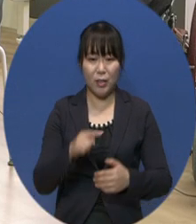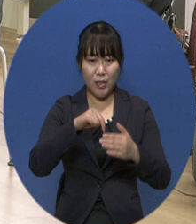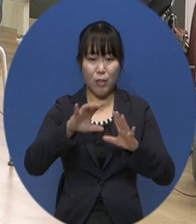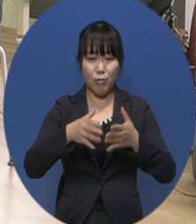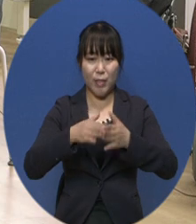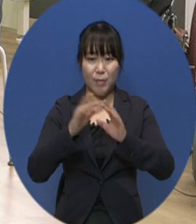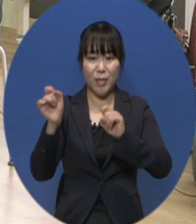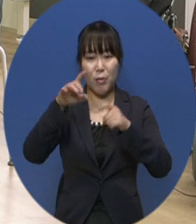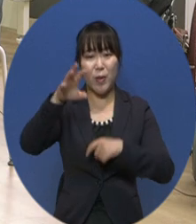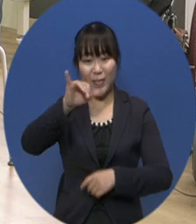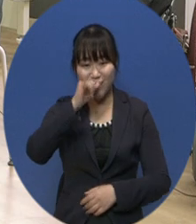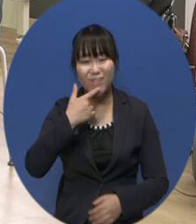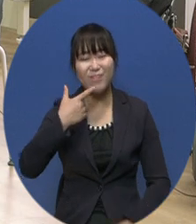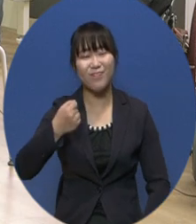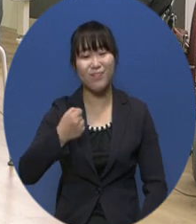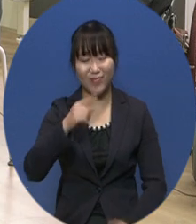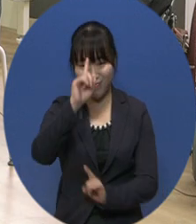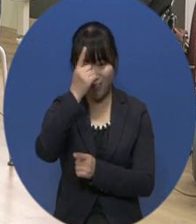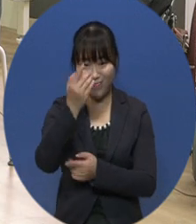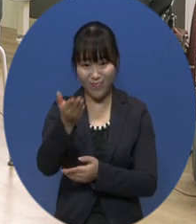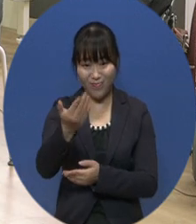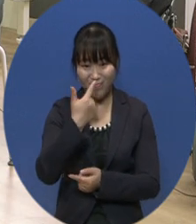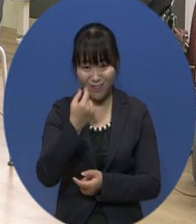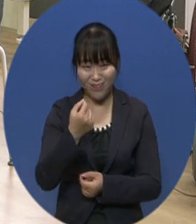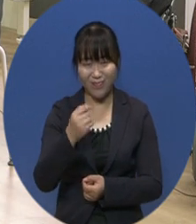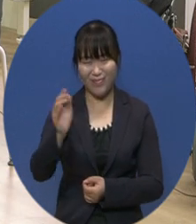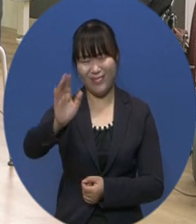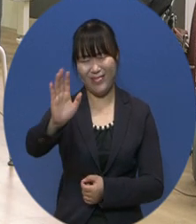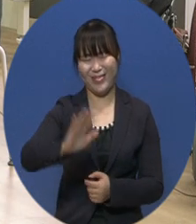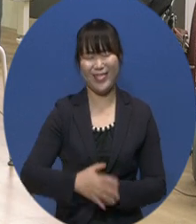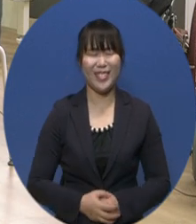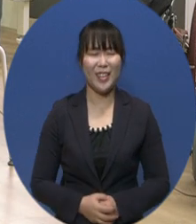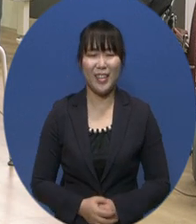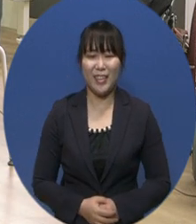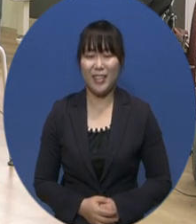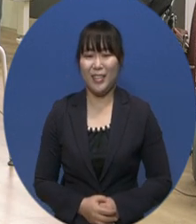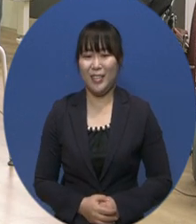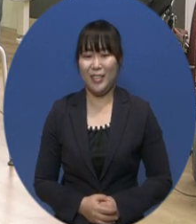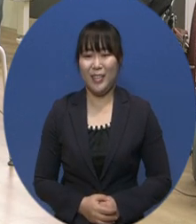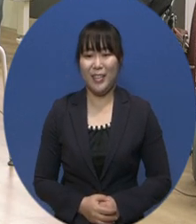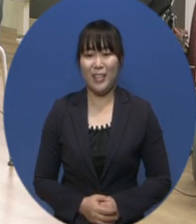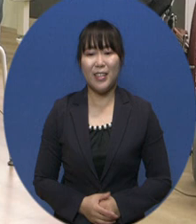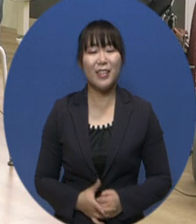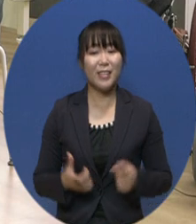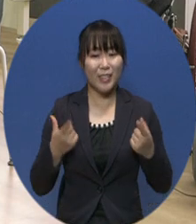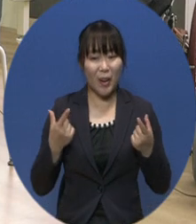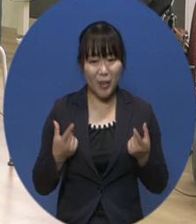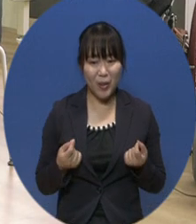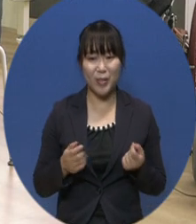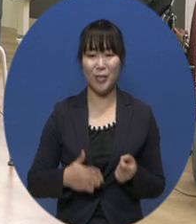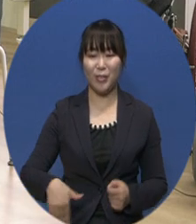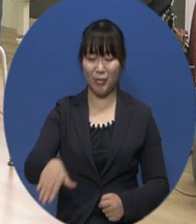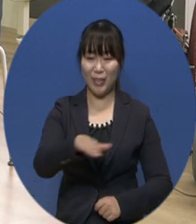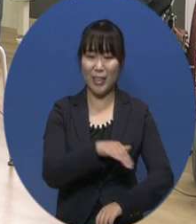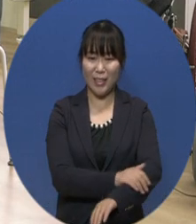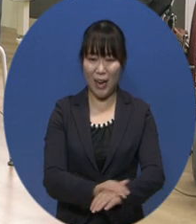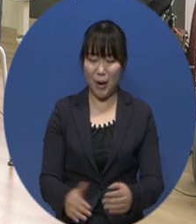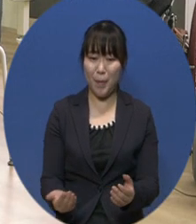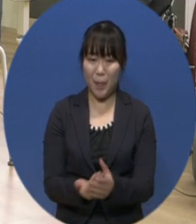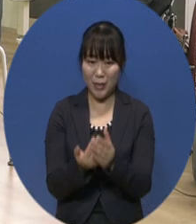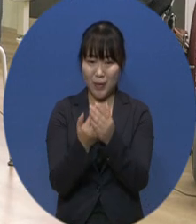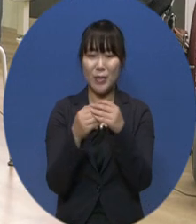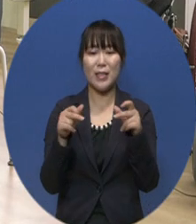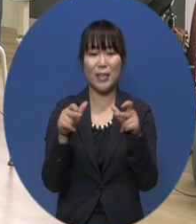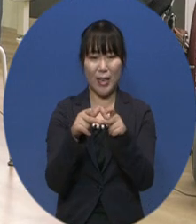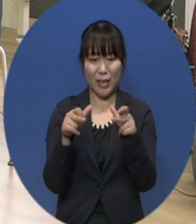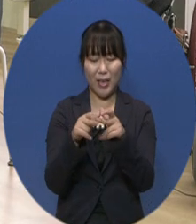국립재활원이 있는 거죠? 네. 예. 이범수 원장님이 계신 거죠? 아니요. 그렇게 생각을 해보면 네. 우리가 이렇게 잘 발전하고